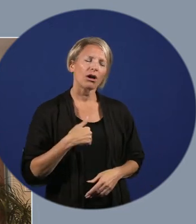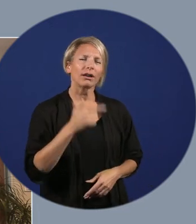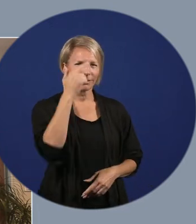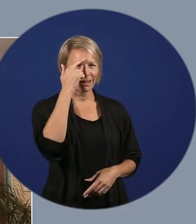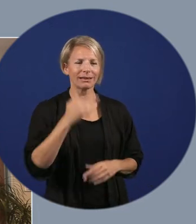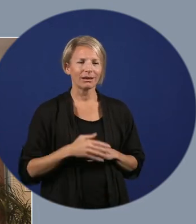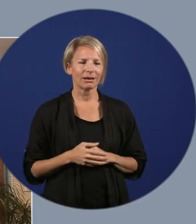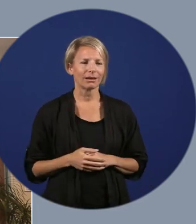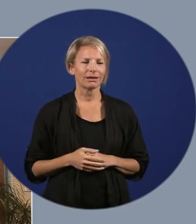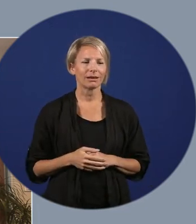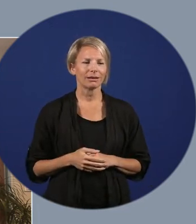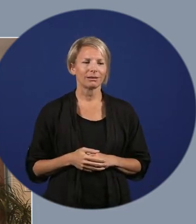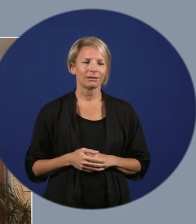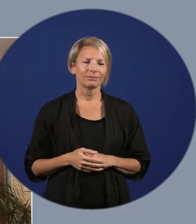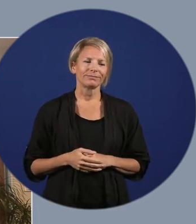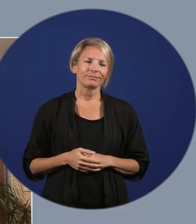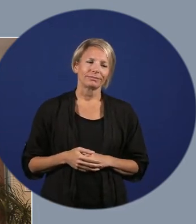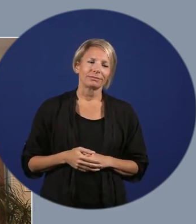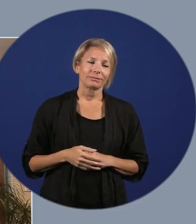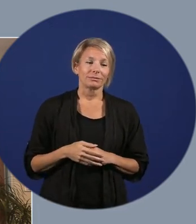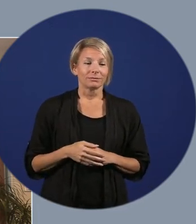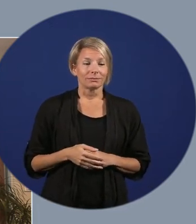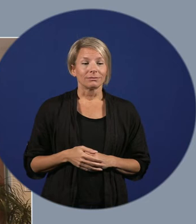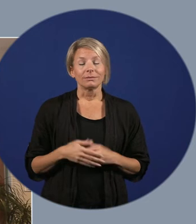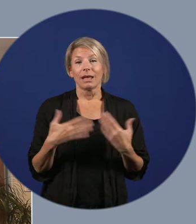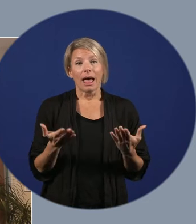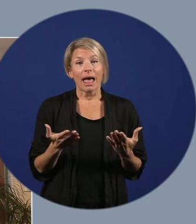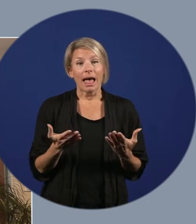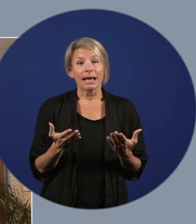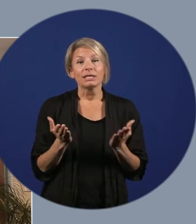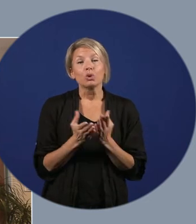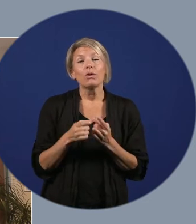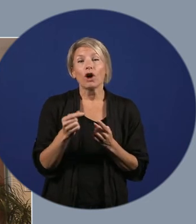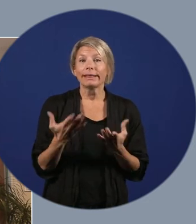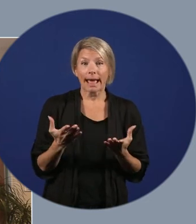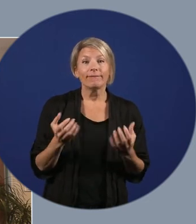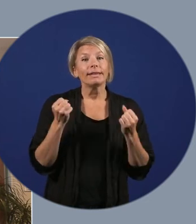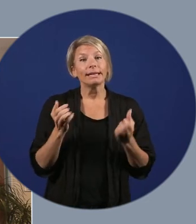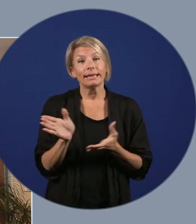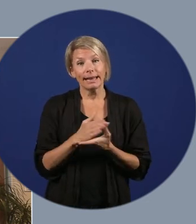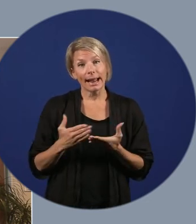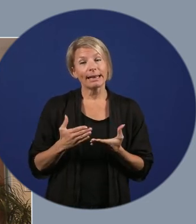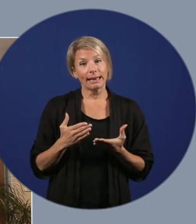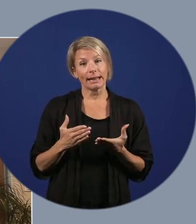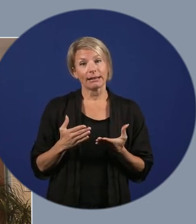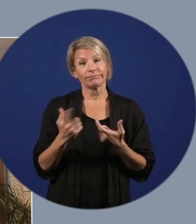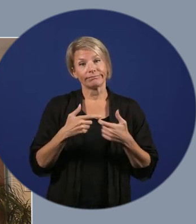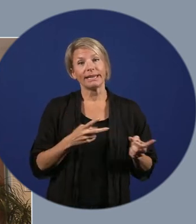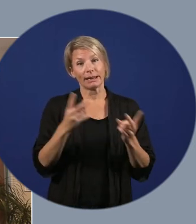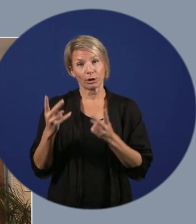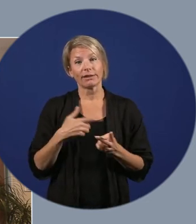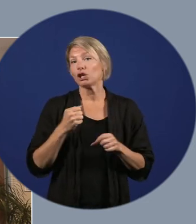är en liten del, eller en stor del av vårt demokratiarbete, inte bara skolvalet utan vi jobbar väldigt mycket på andra sätt med demokrati.